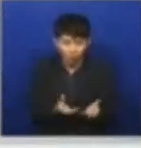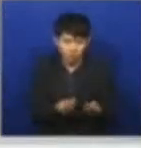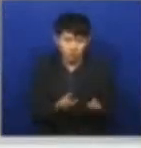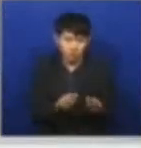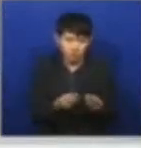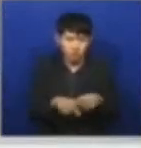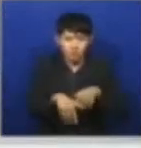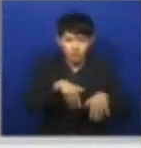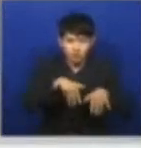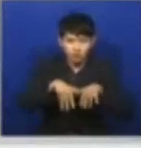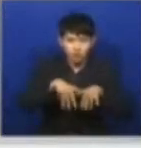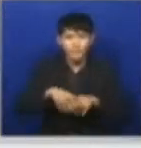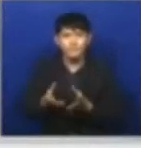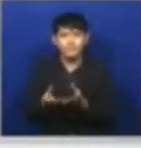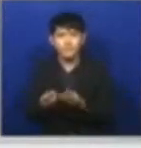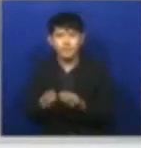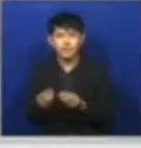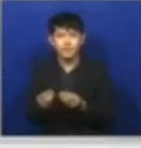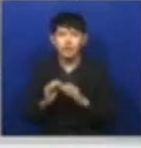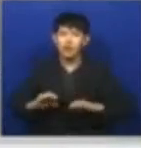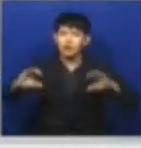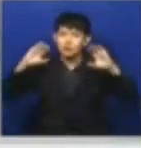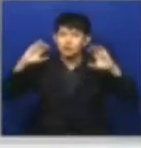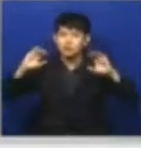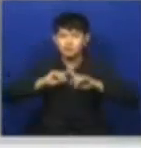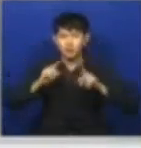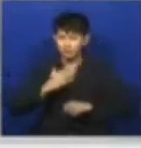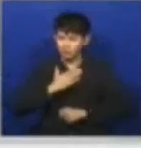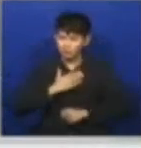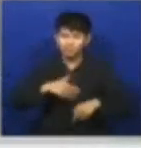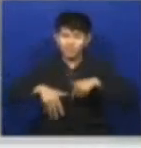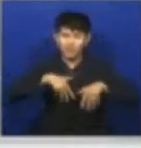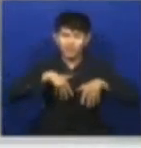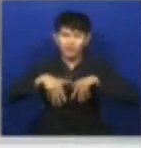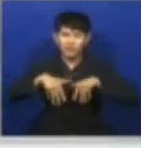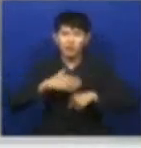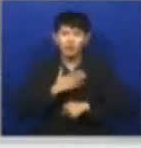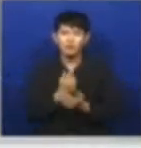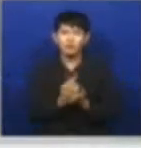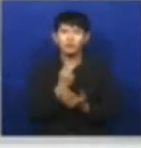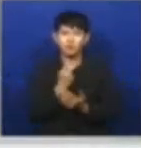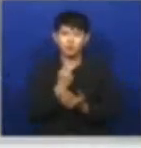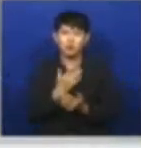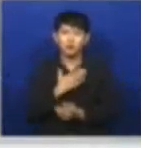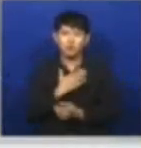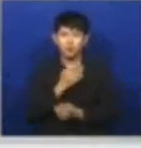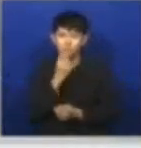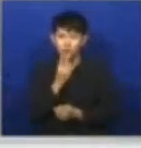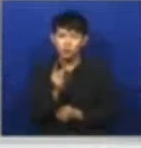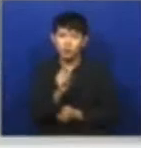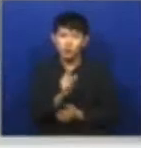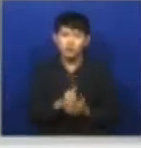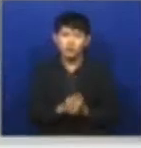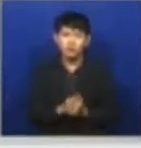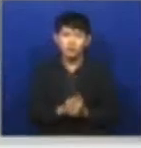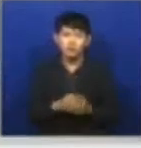งแต่ว่าผมเป็นประชาชนผมเป็นผู้แทนผมมองว่าในข้อเป็นจริงเนี่ยหลาย